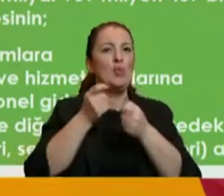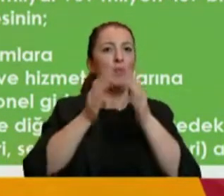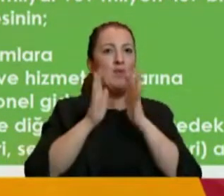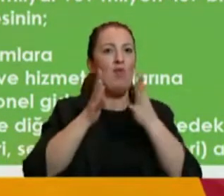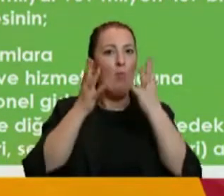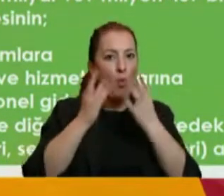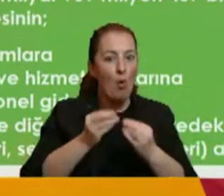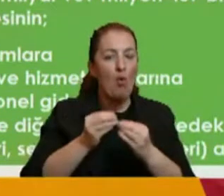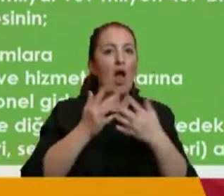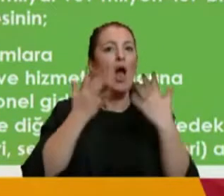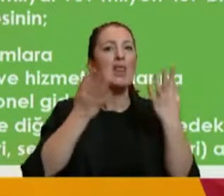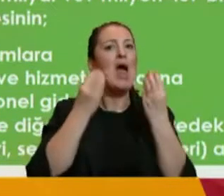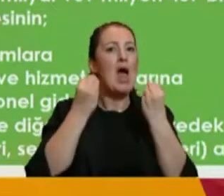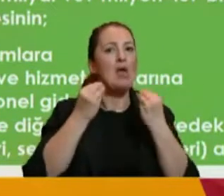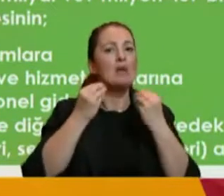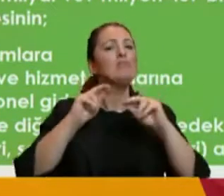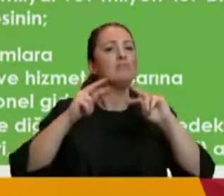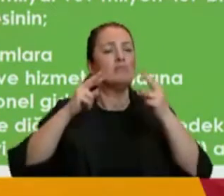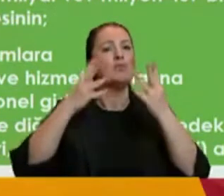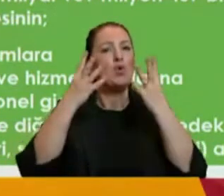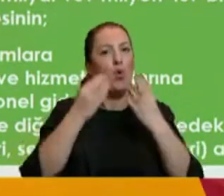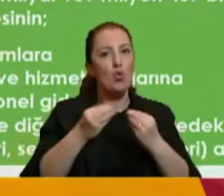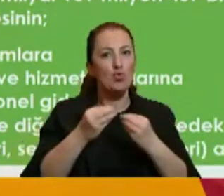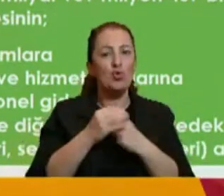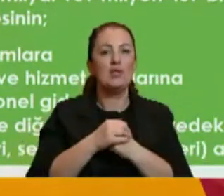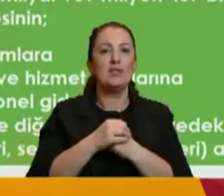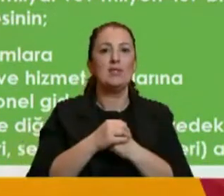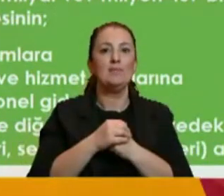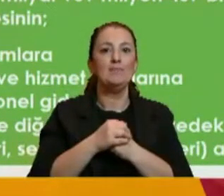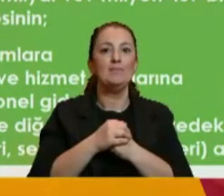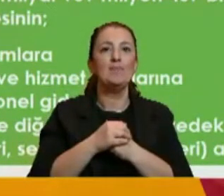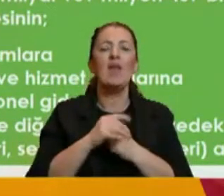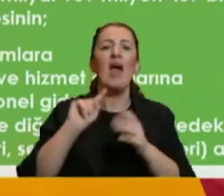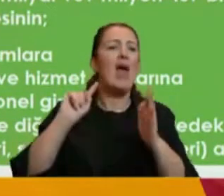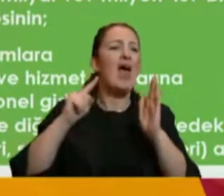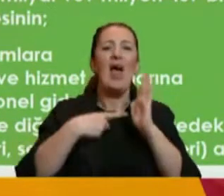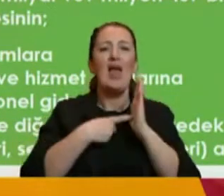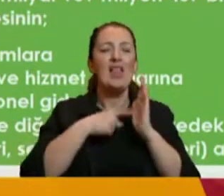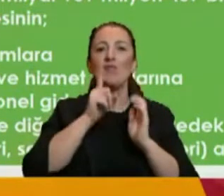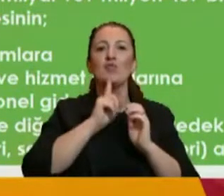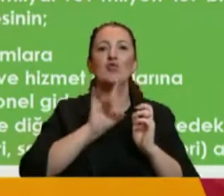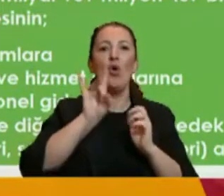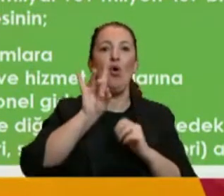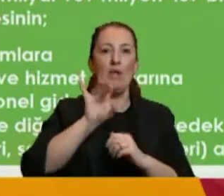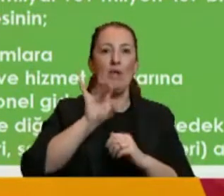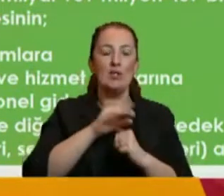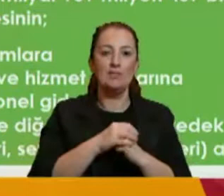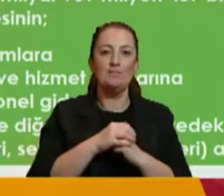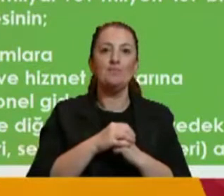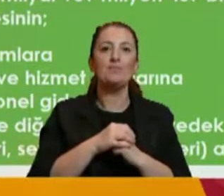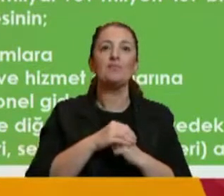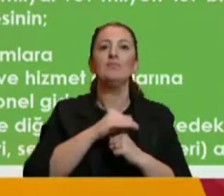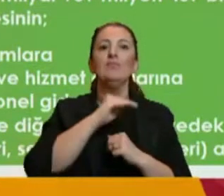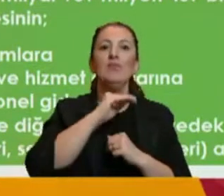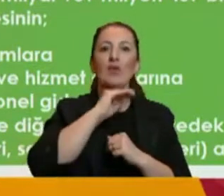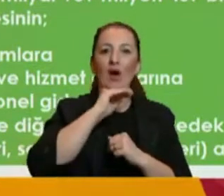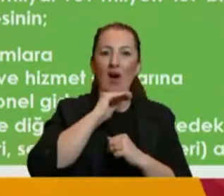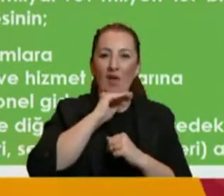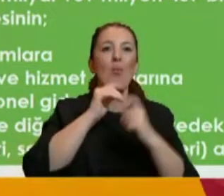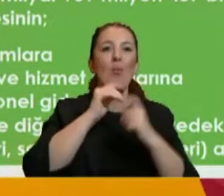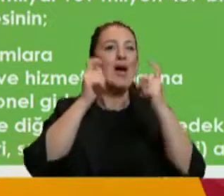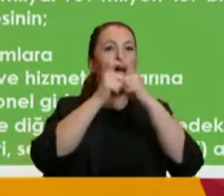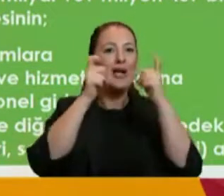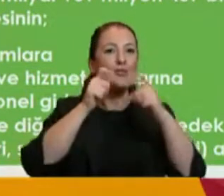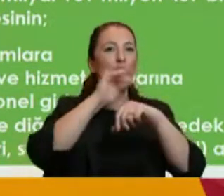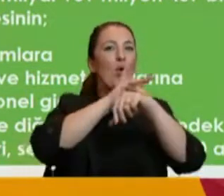Daha da iyi noktalara geleceğiz kayıp-kaçak konusunda hedefimiz yüzde on beş yani Avrupa ve gelişmiş